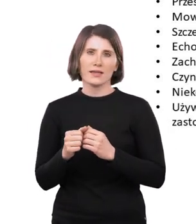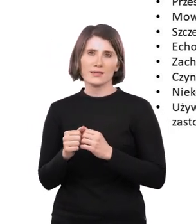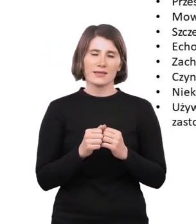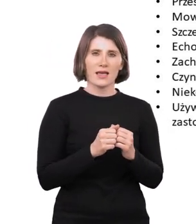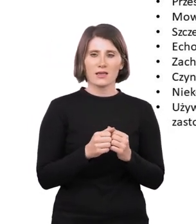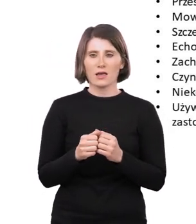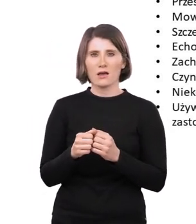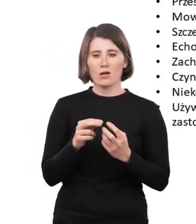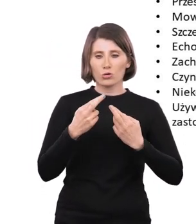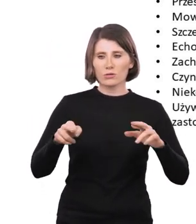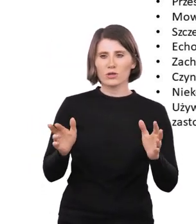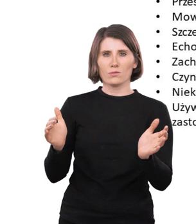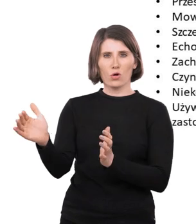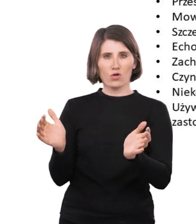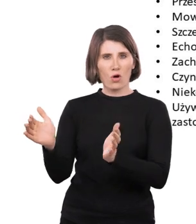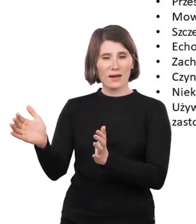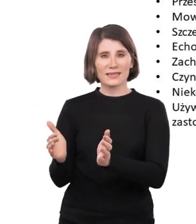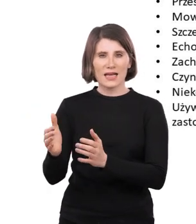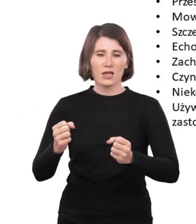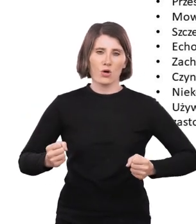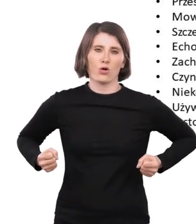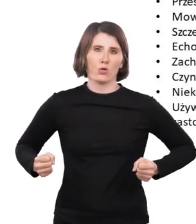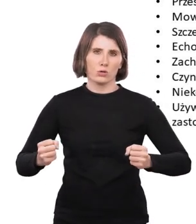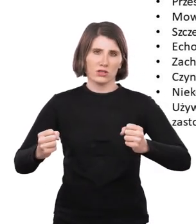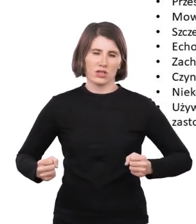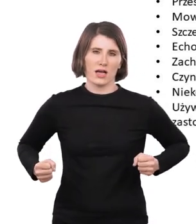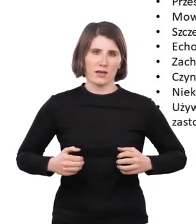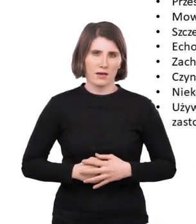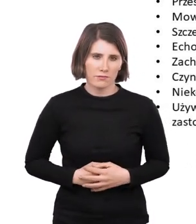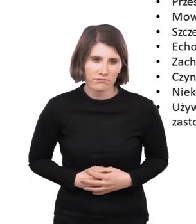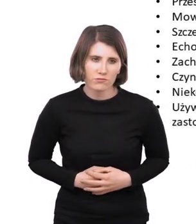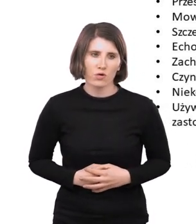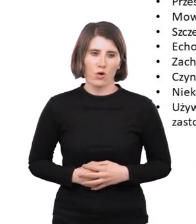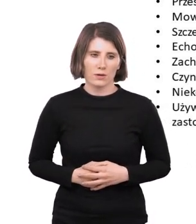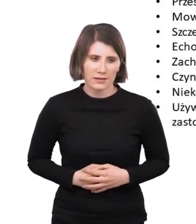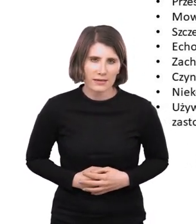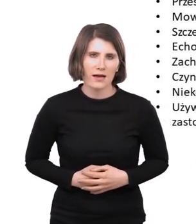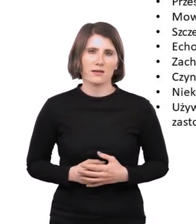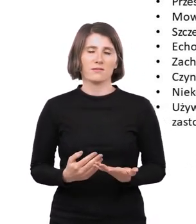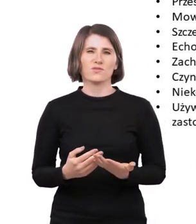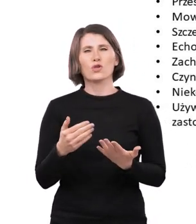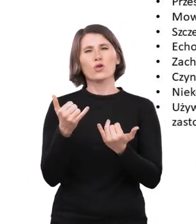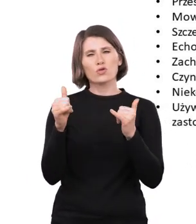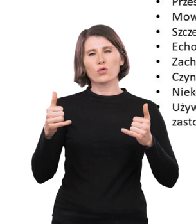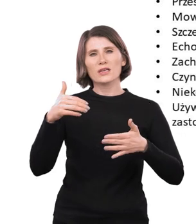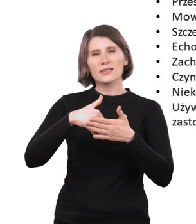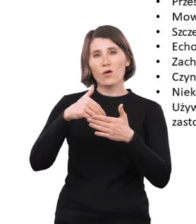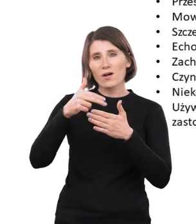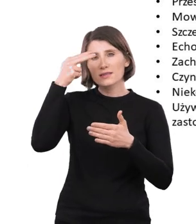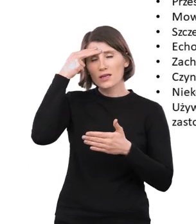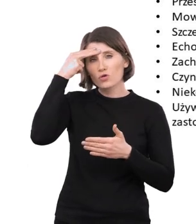wirowy, huśtanie się, kołysanie. To są takie zachowania stereotypowe, tak zwane stimy,